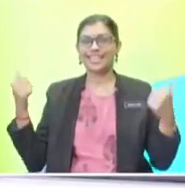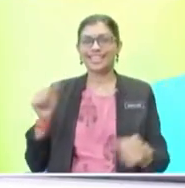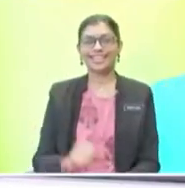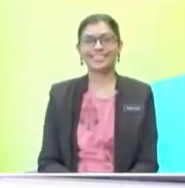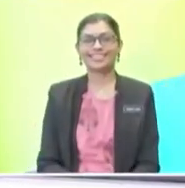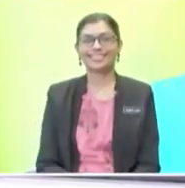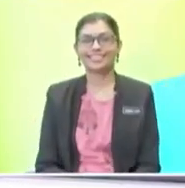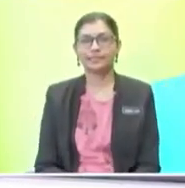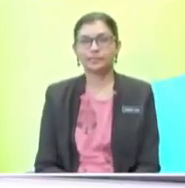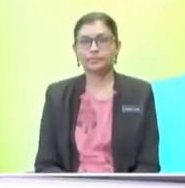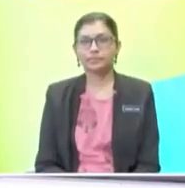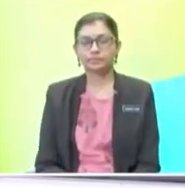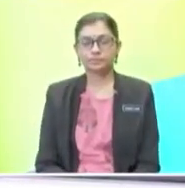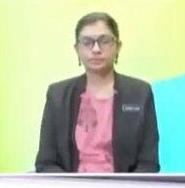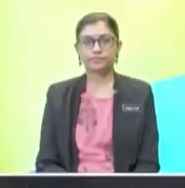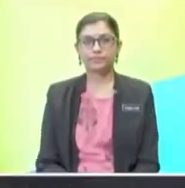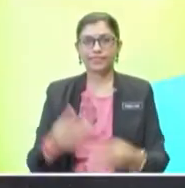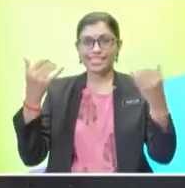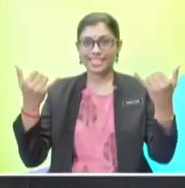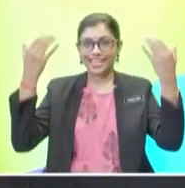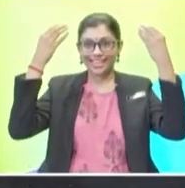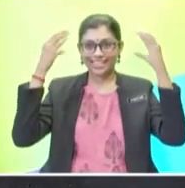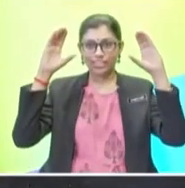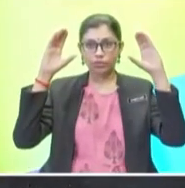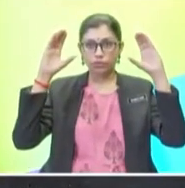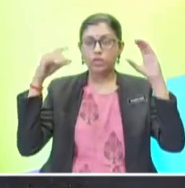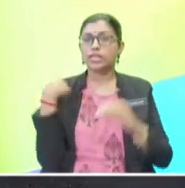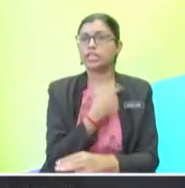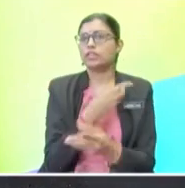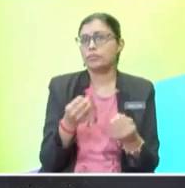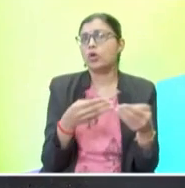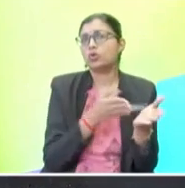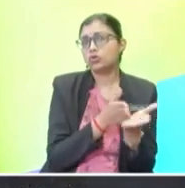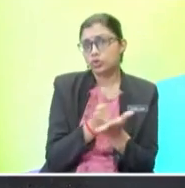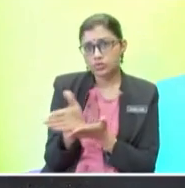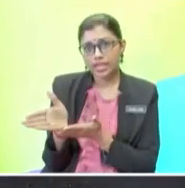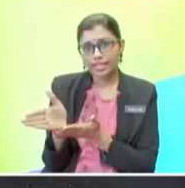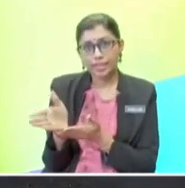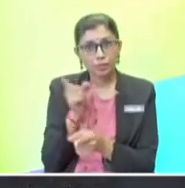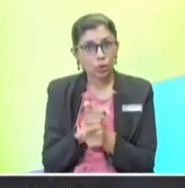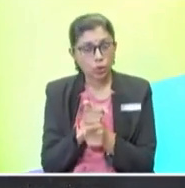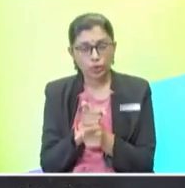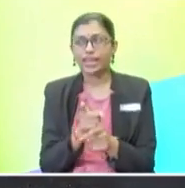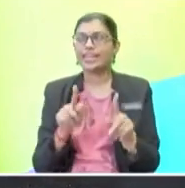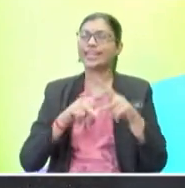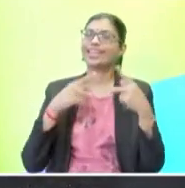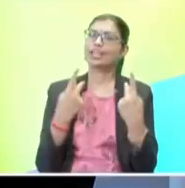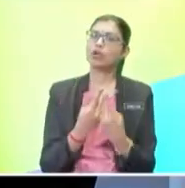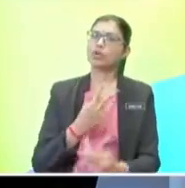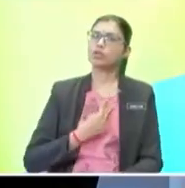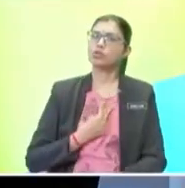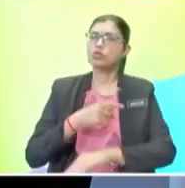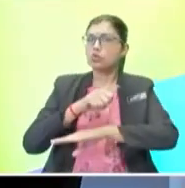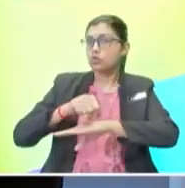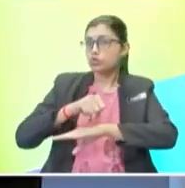hidup bahagia. Baik Cikgu Zul, kita nak teruskan dengan keluargaku, syurgaku. Silakan Cikgu. Terima kasih Ria. Keluargaku,